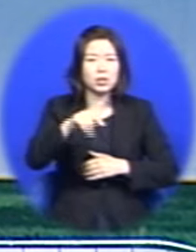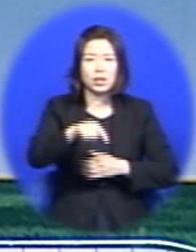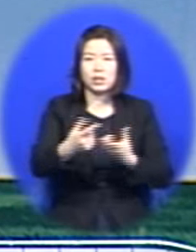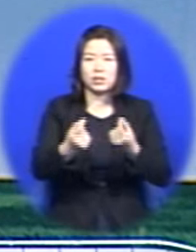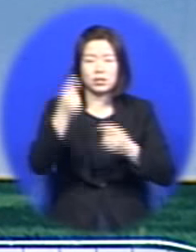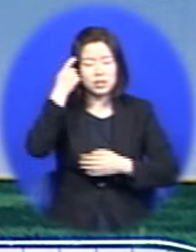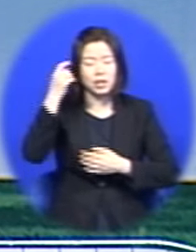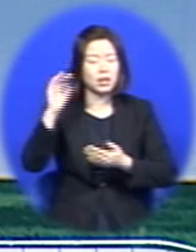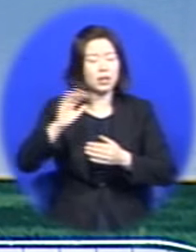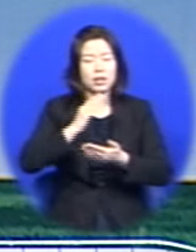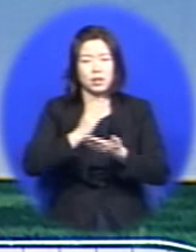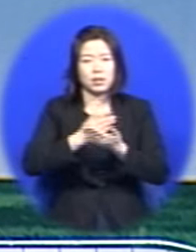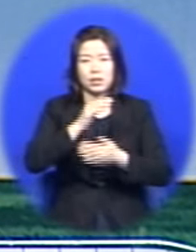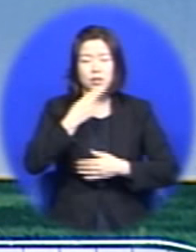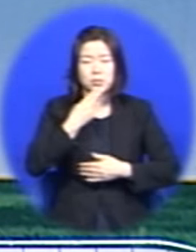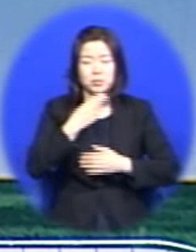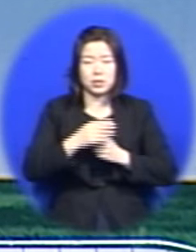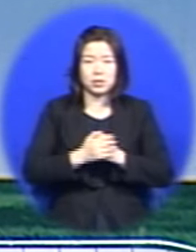해요.